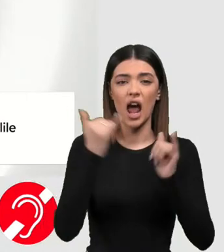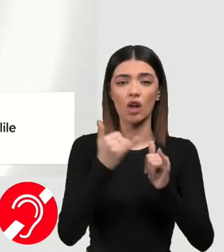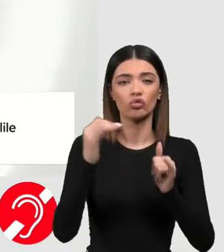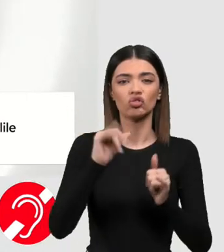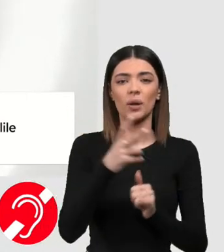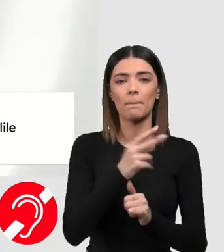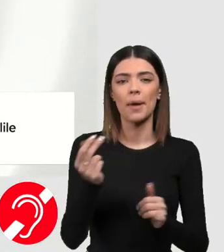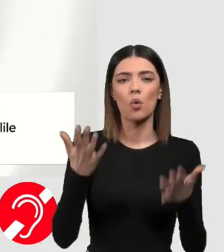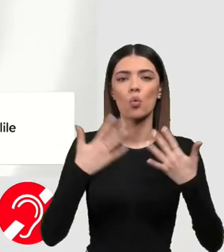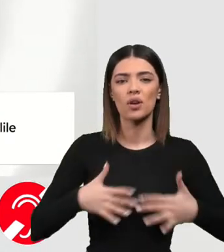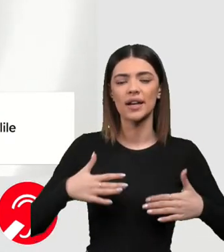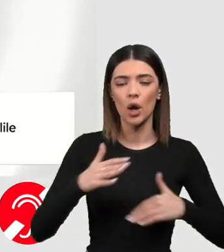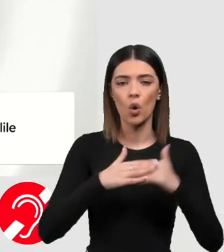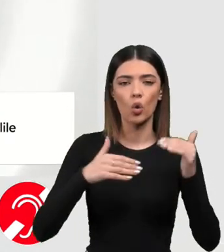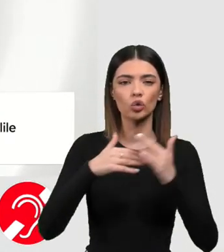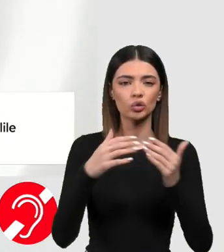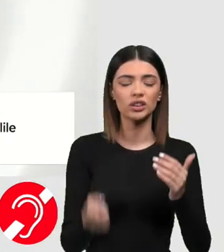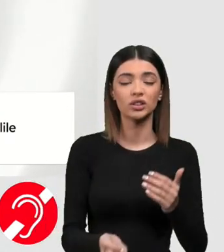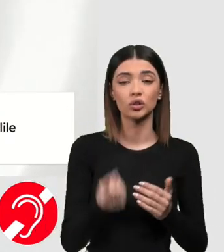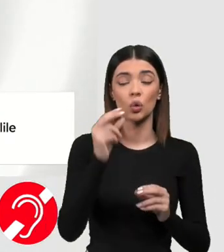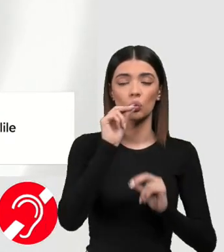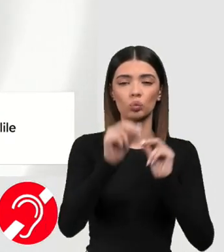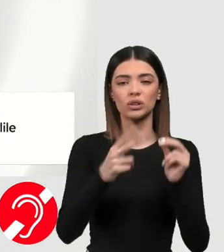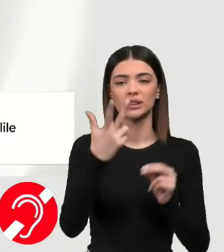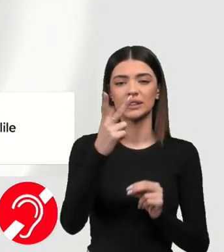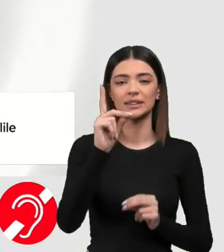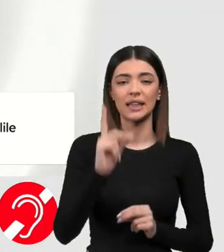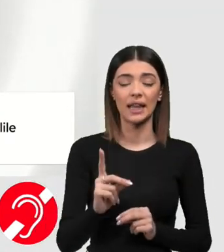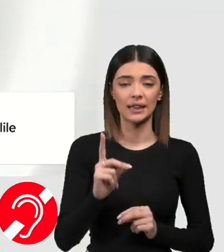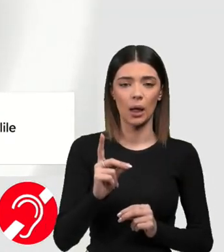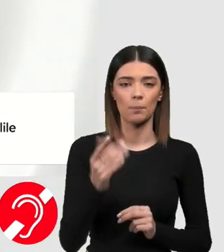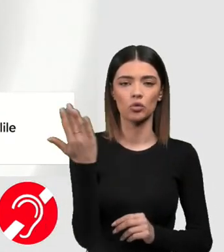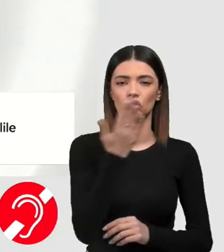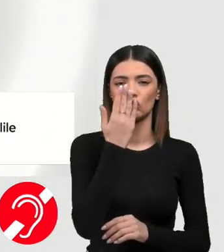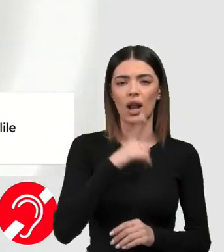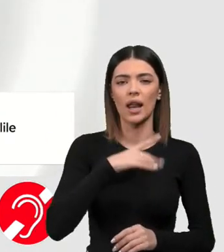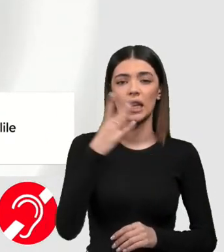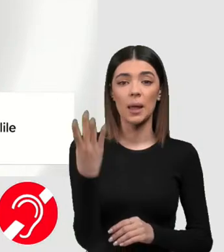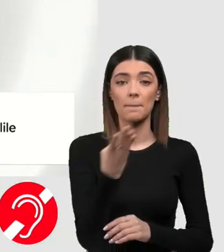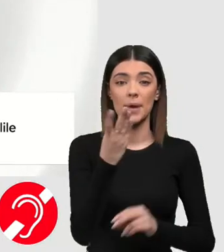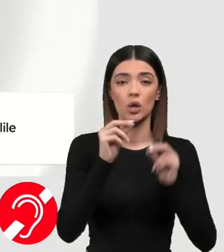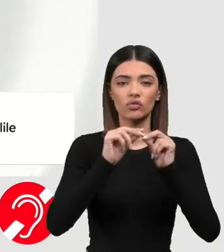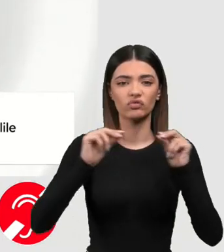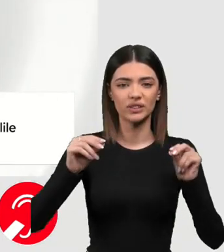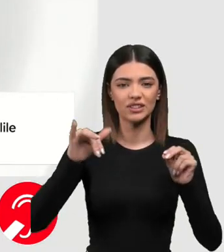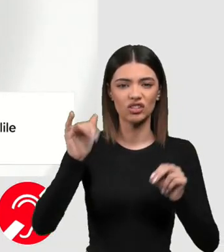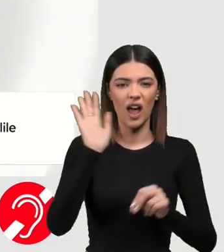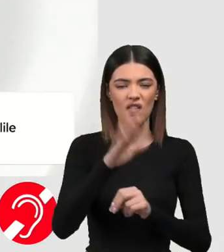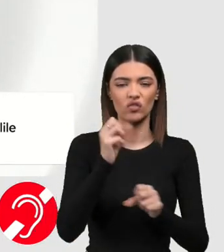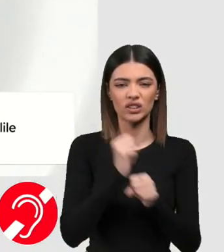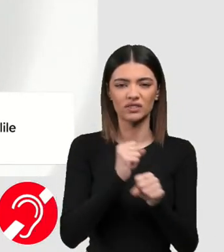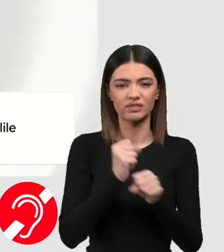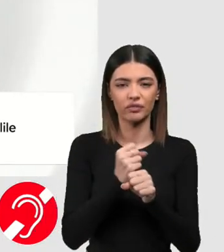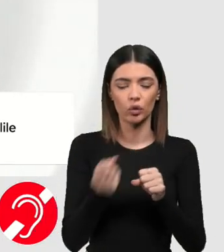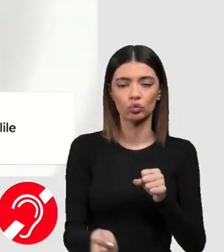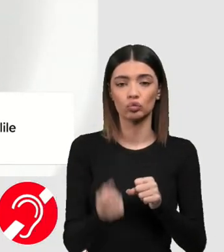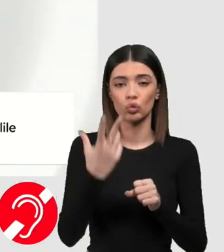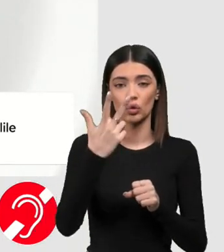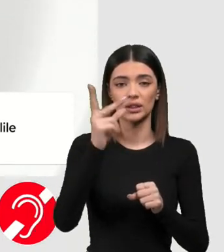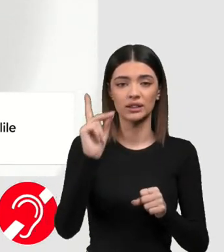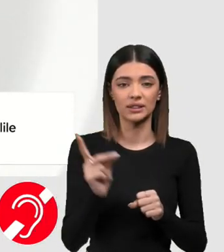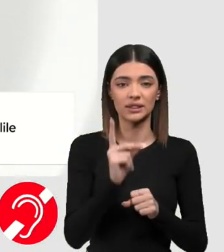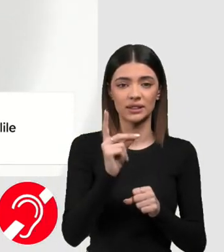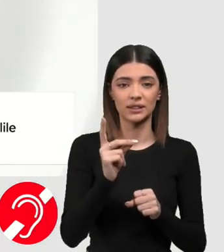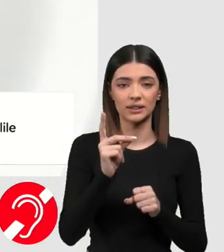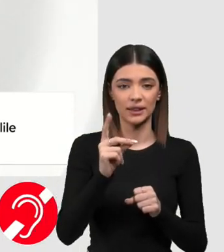ajutorul refugiaților ucrainieni prin reconstruirea cu tehnologia de imprimare 3D. Școala are 4 clase și a fost realizată